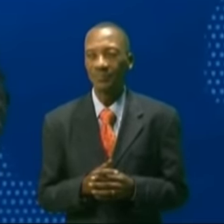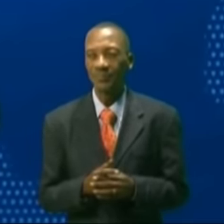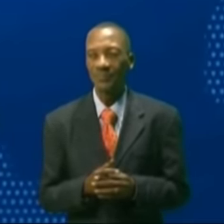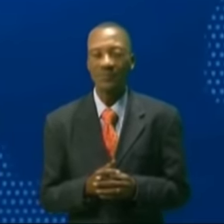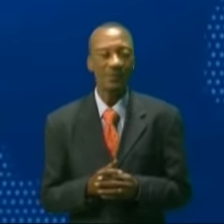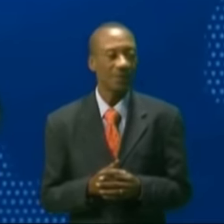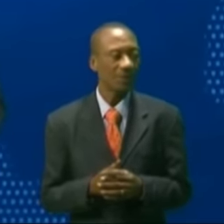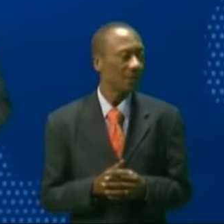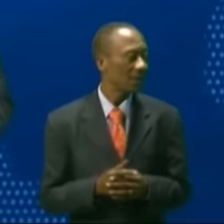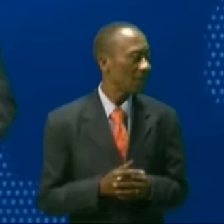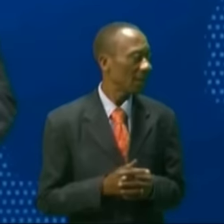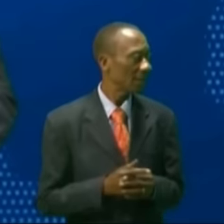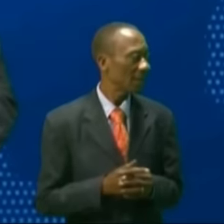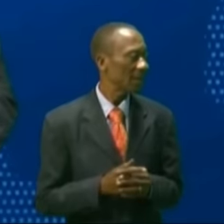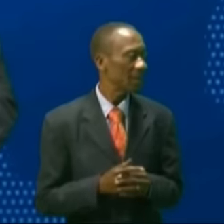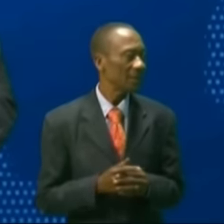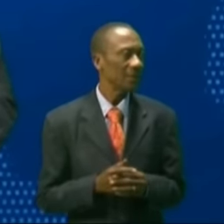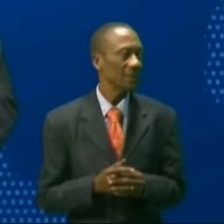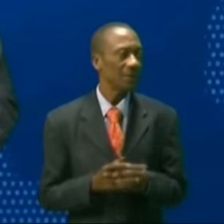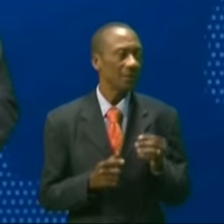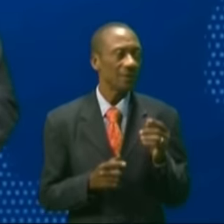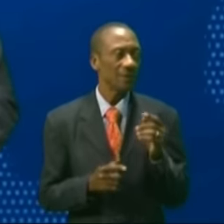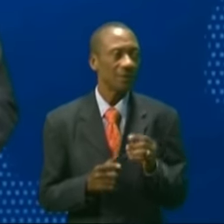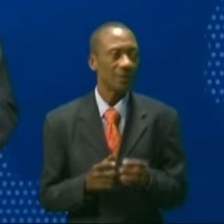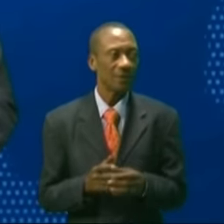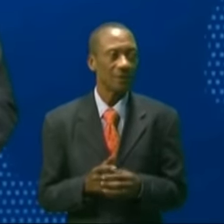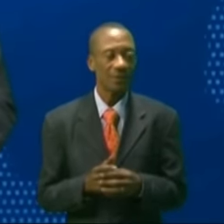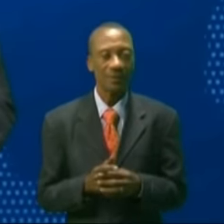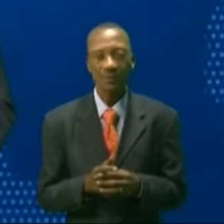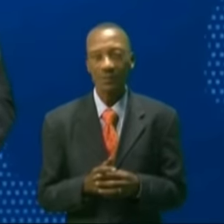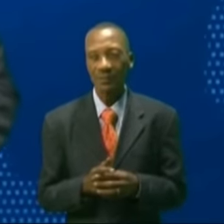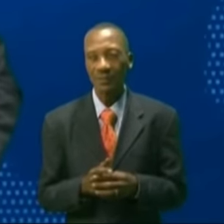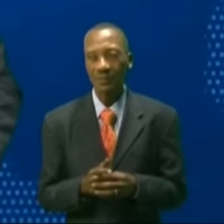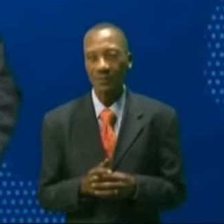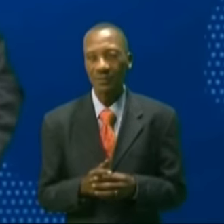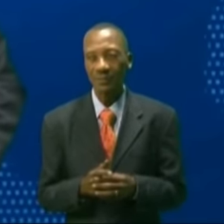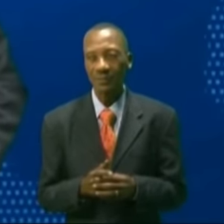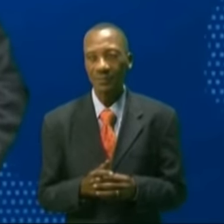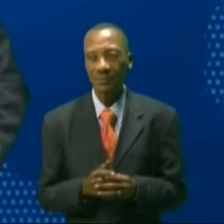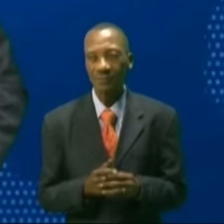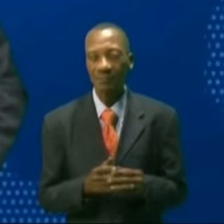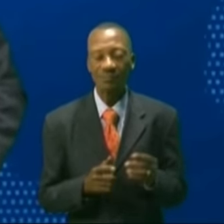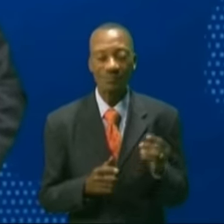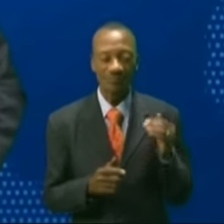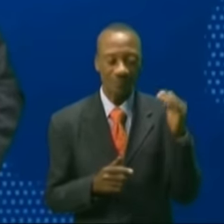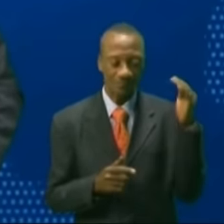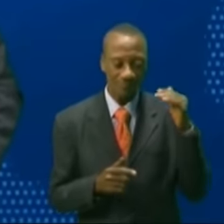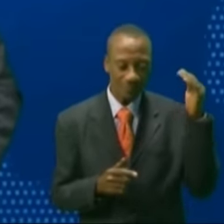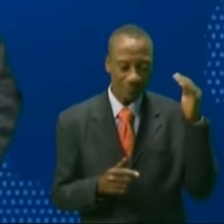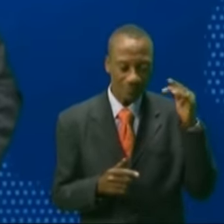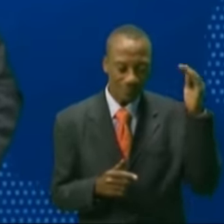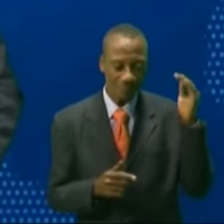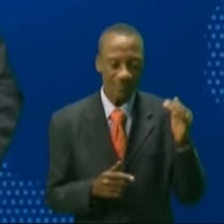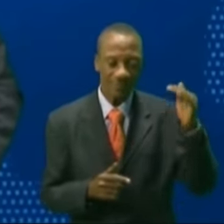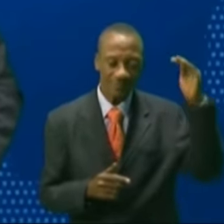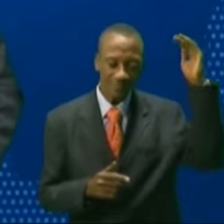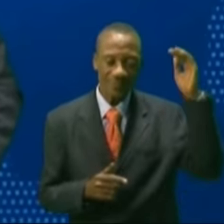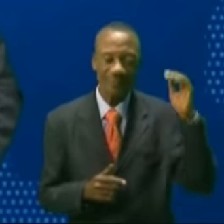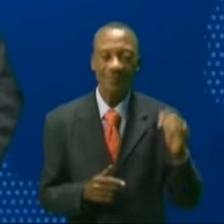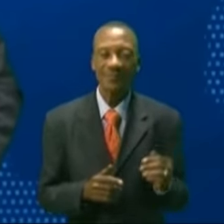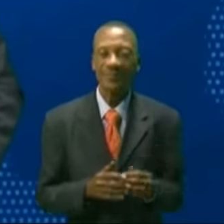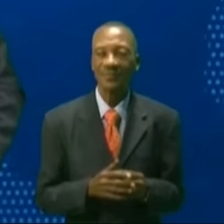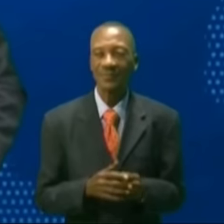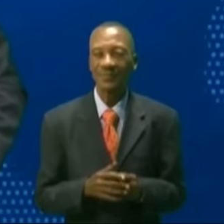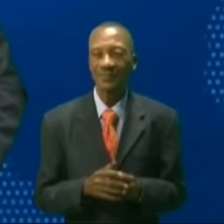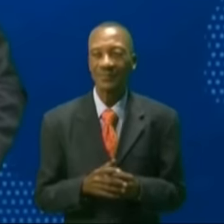24/061 du 20 juin 2024, décernant la croix de la bravoure militaire avec étoile en bronze à